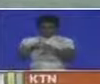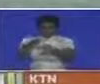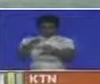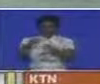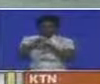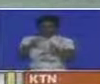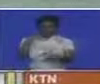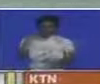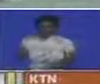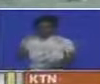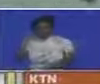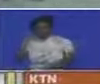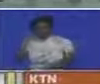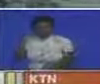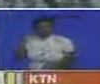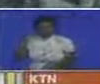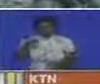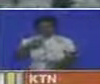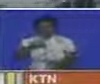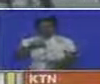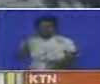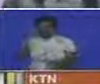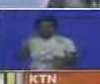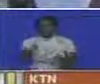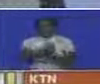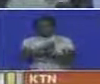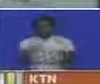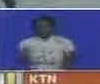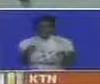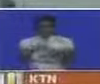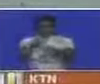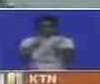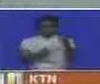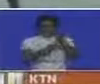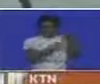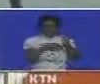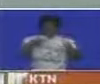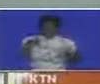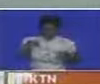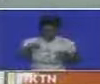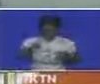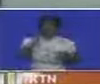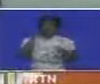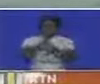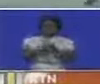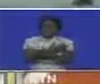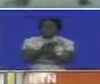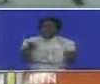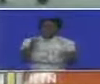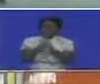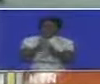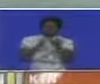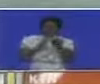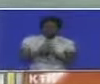mjini Nakuru. Juhudi zao uwanjani zinatambulika na wengi katika ulingo wa raga kwani wao hufanya kila juhudi kuhakikisha kuwa timu